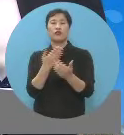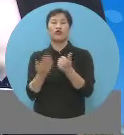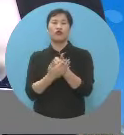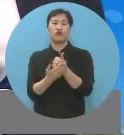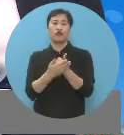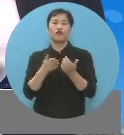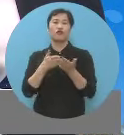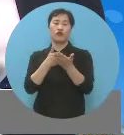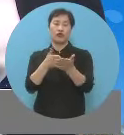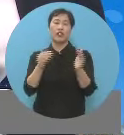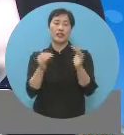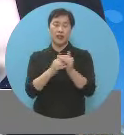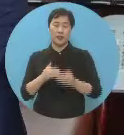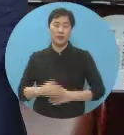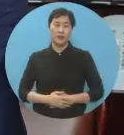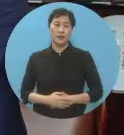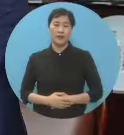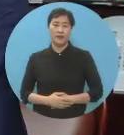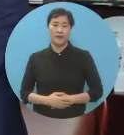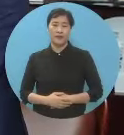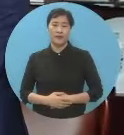지역 현안을 건의했습니다.